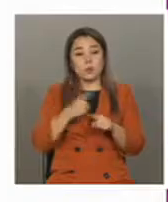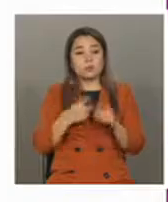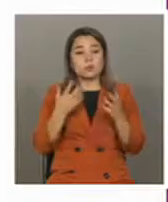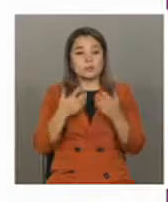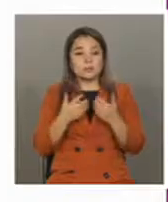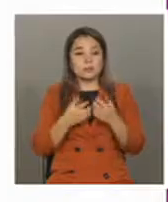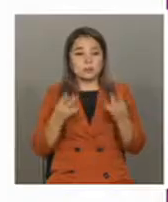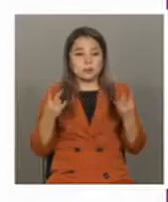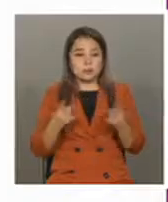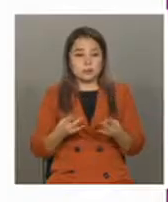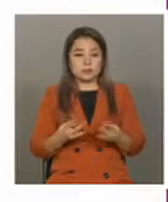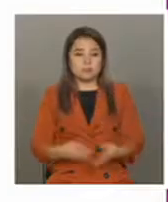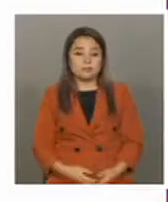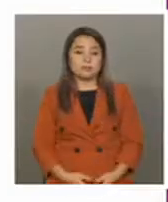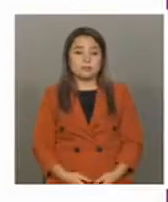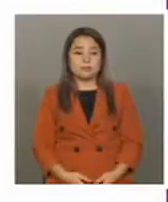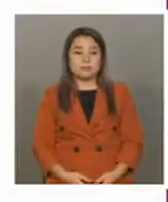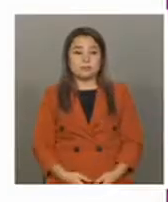есептеңіз.